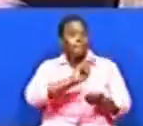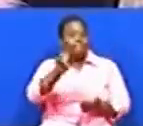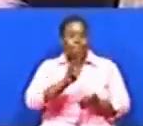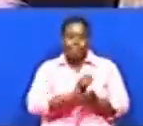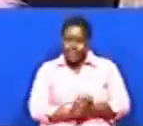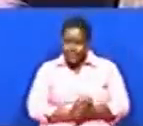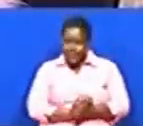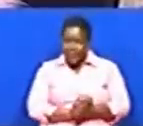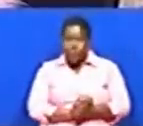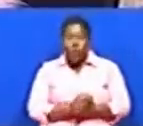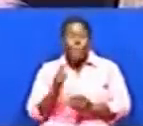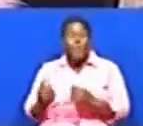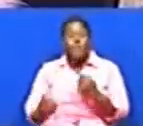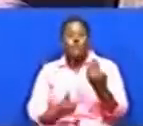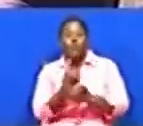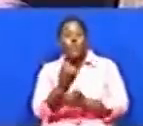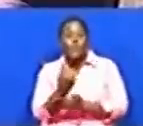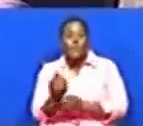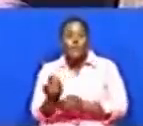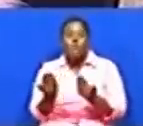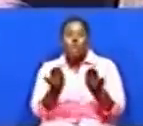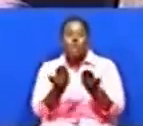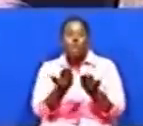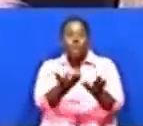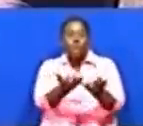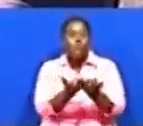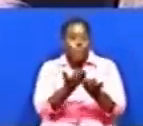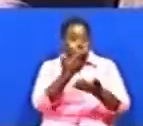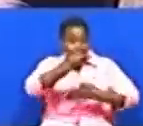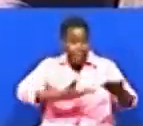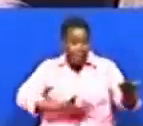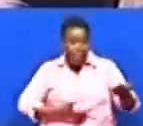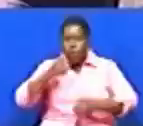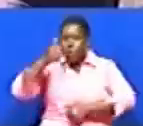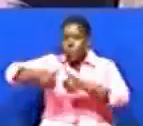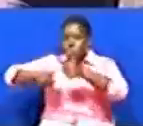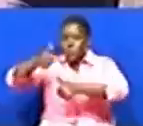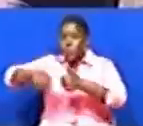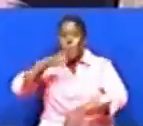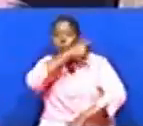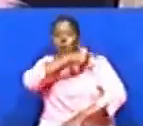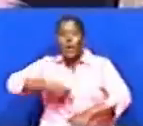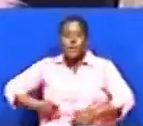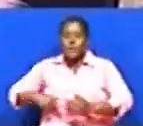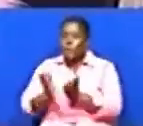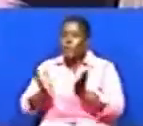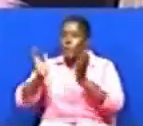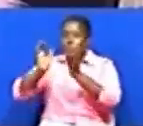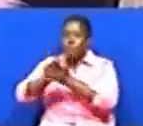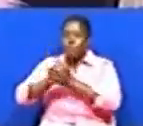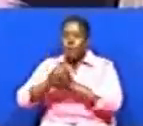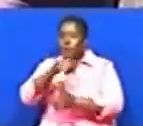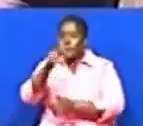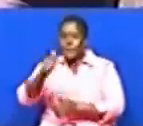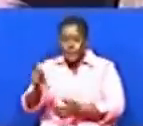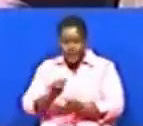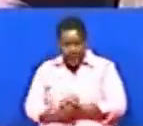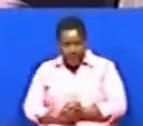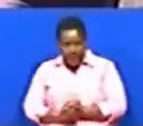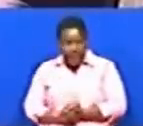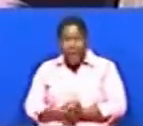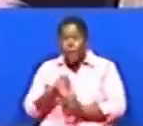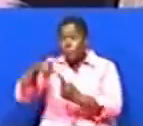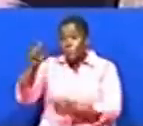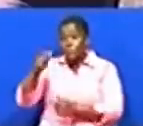na maendeleo Chadema wamejitokeza kutia nia kwa nia kugombea nafasi ya urais wa Jamhuri ya Muungano wa Tanzania unaotarajiwa